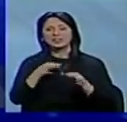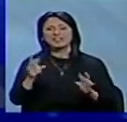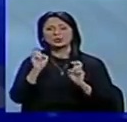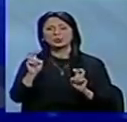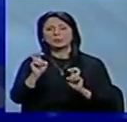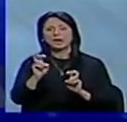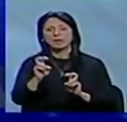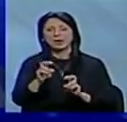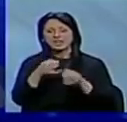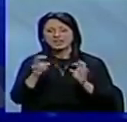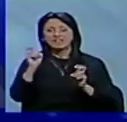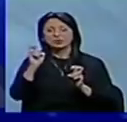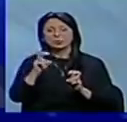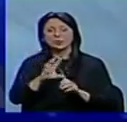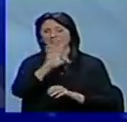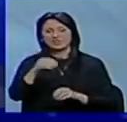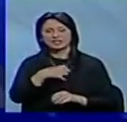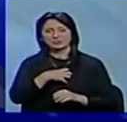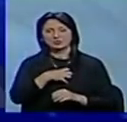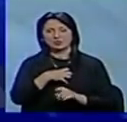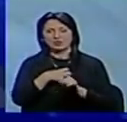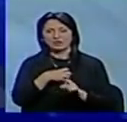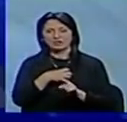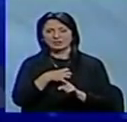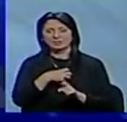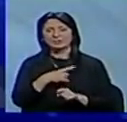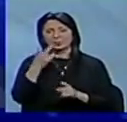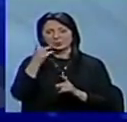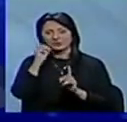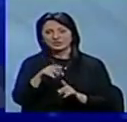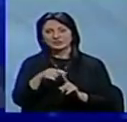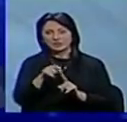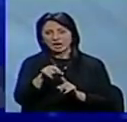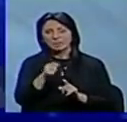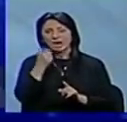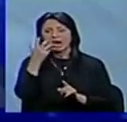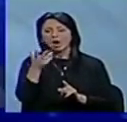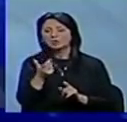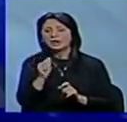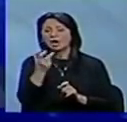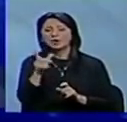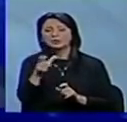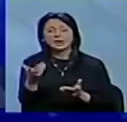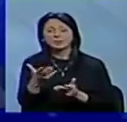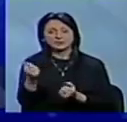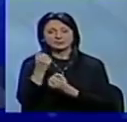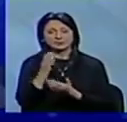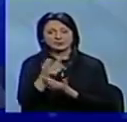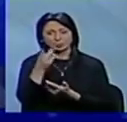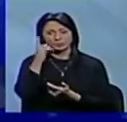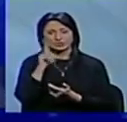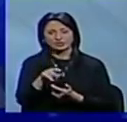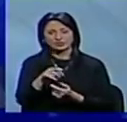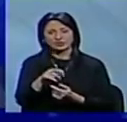რომ თავისუფლების იდეაზე უფრო მნიშვნელოვანი. ზოგადად სამყაროში არაფერი არ არსებობს და გვინდა ვიცოდეთ სწორედ ამ რაოდენობას, რა რაოდენობის ადამიანებთან